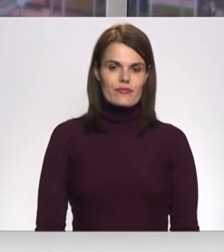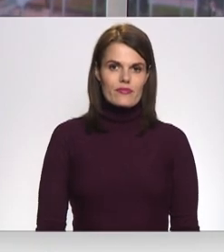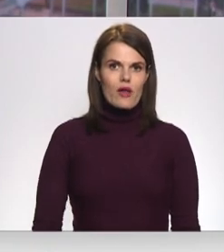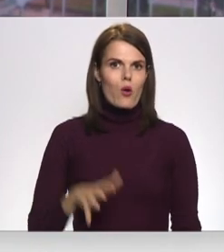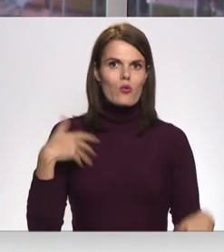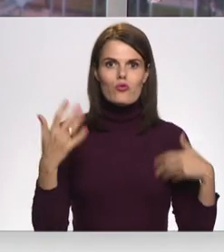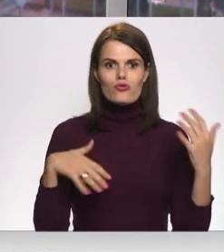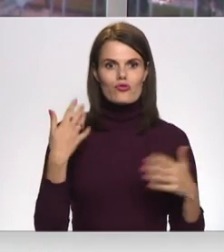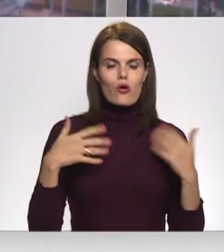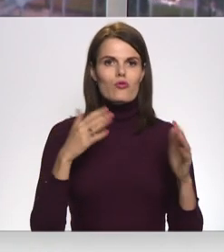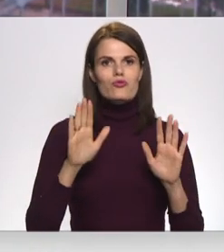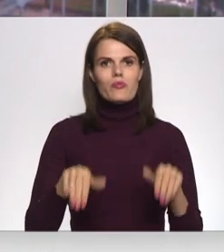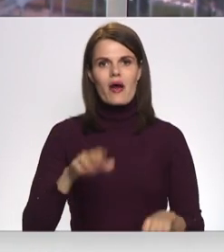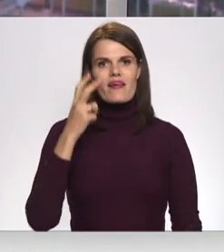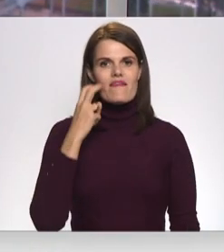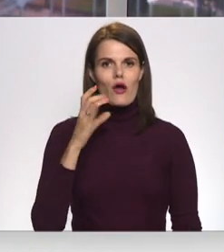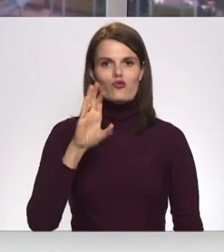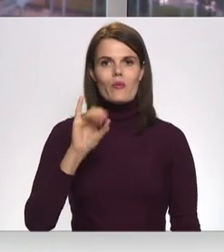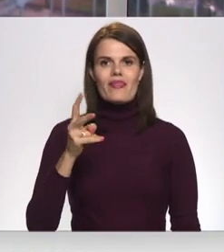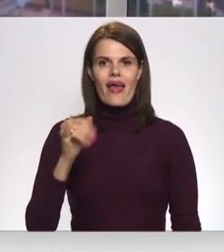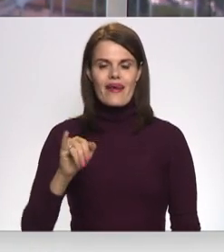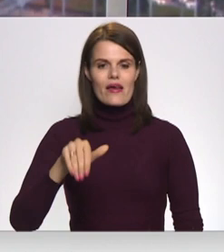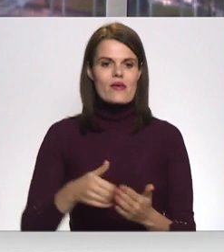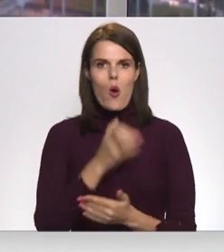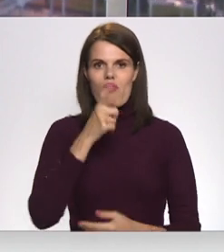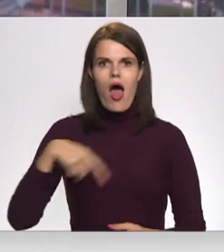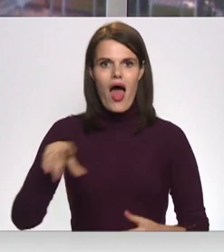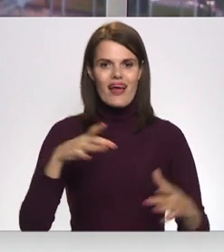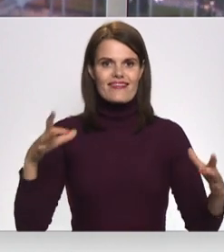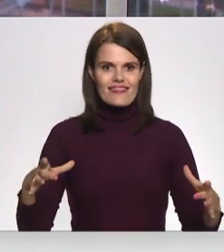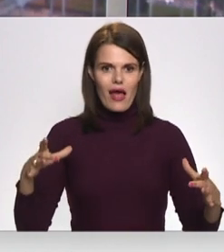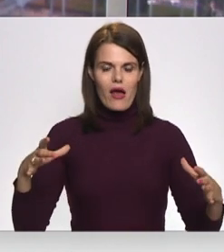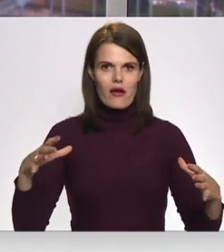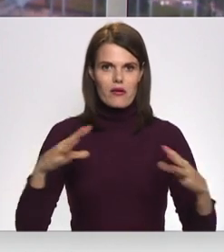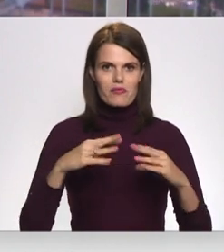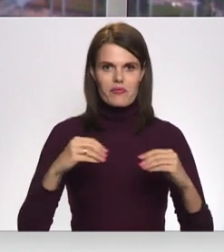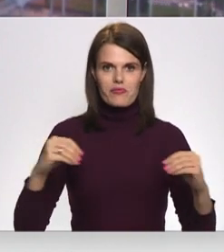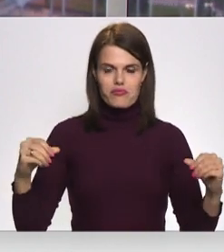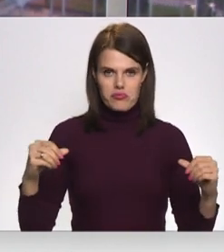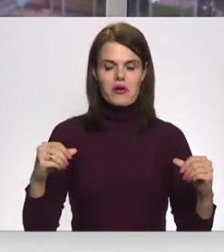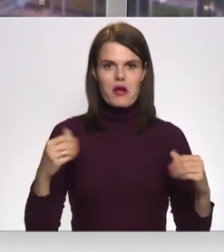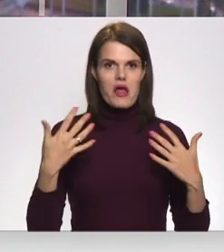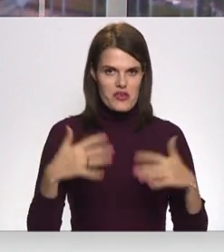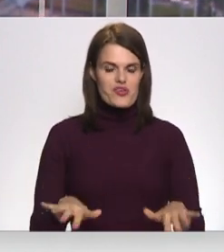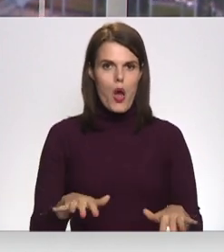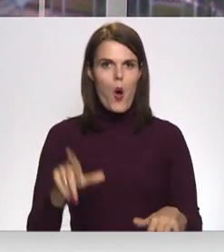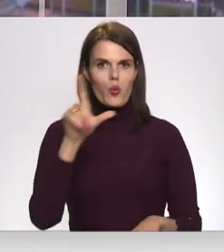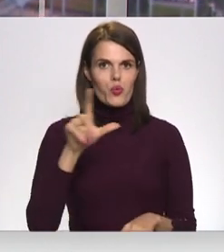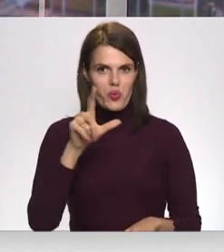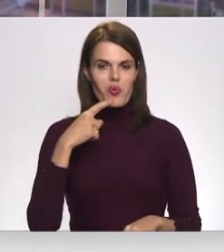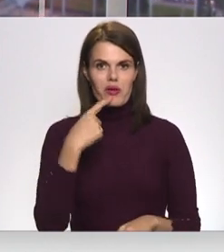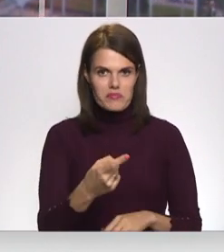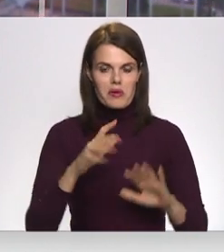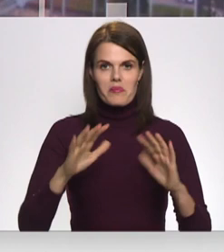Satraukumu par vecumnieku Jaunā ezera izsušanu iedzīvotāji pauda jau jūlijā, taču šo mēnešu laikā situācija